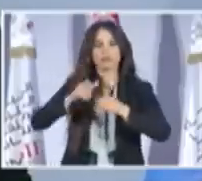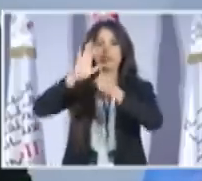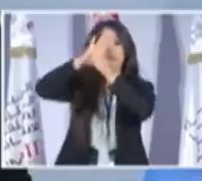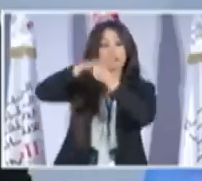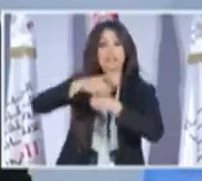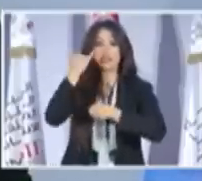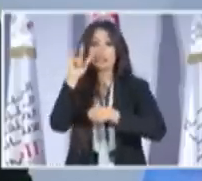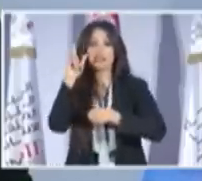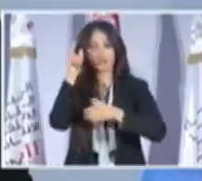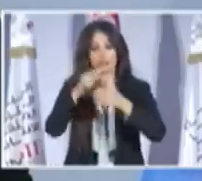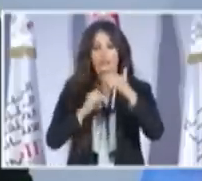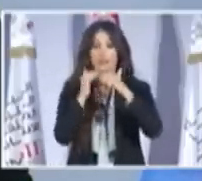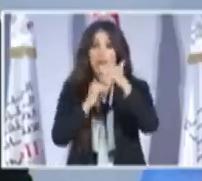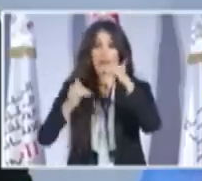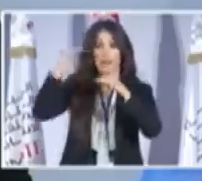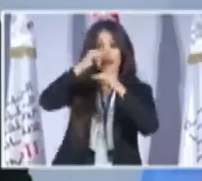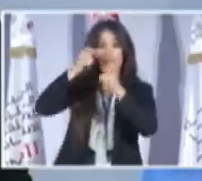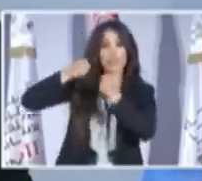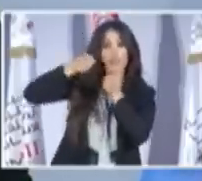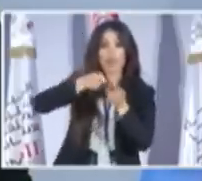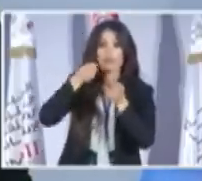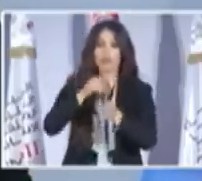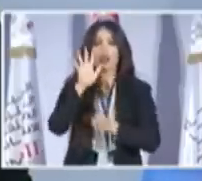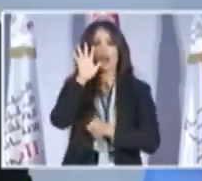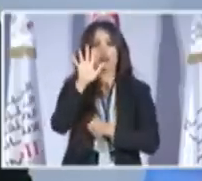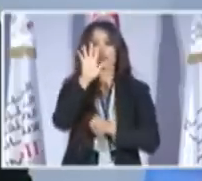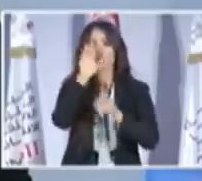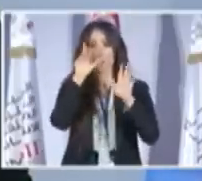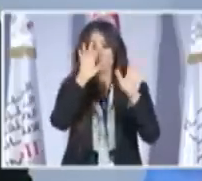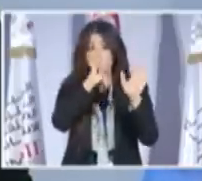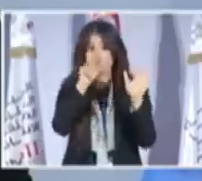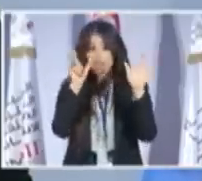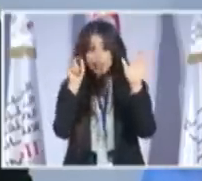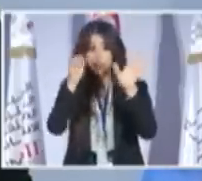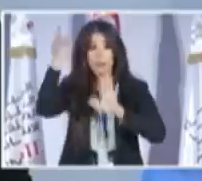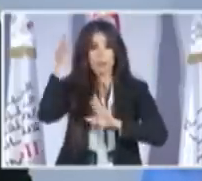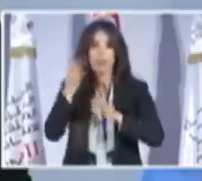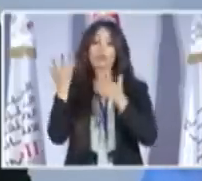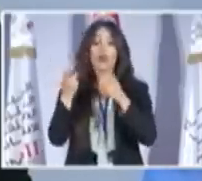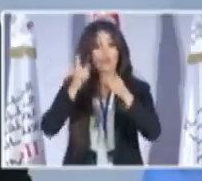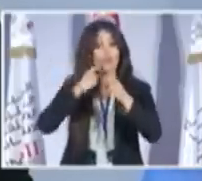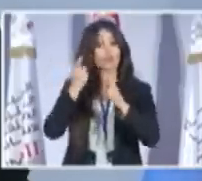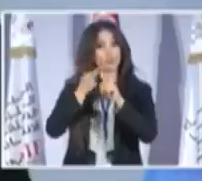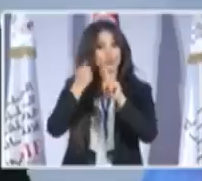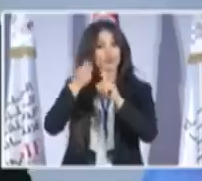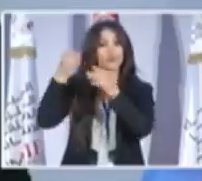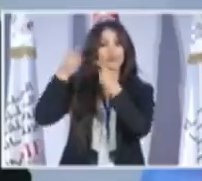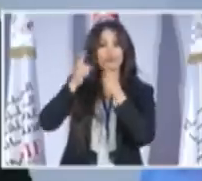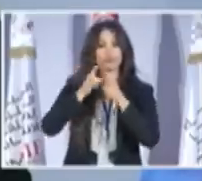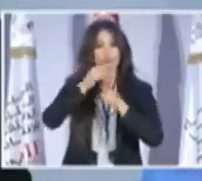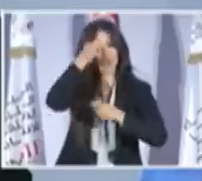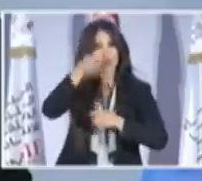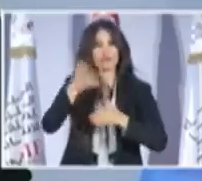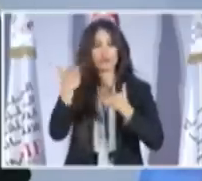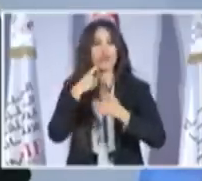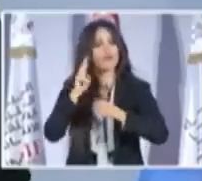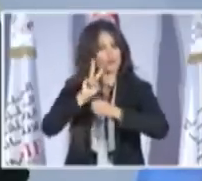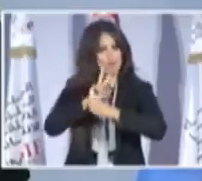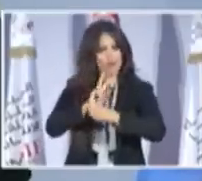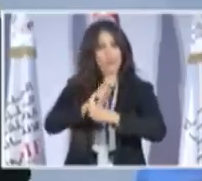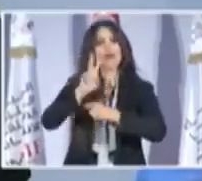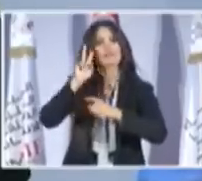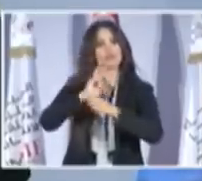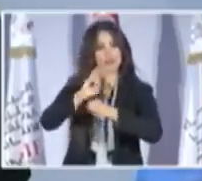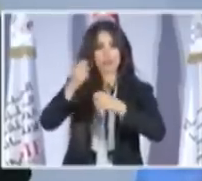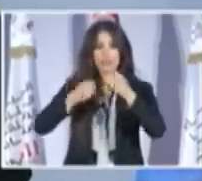اذا تجاوزوا سقف التمويل بخمسه وسبعين بالمائه واكد راهن رقابه على تمويل اختصاص حصري